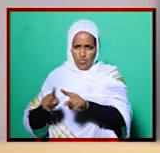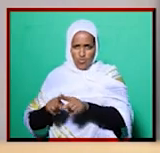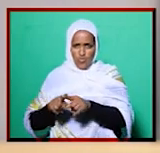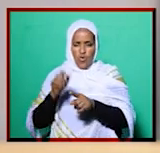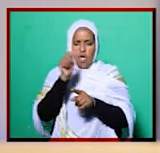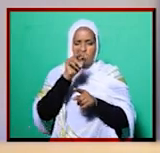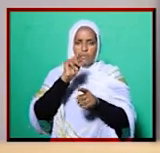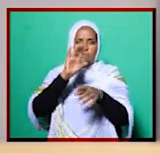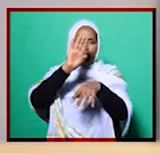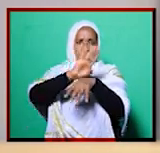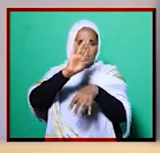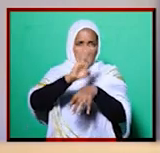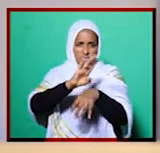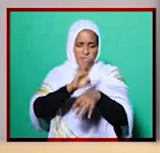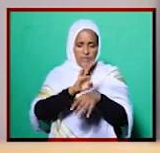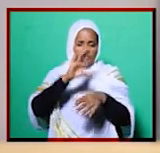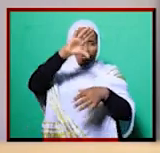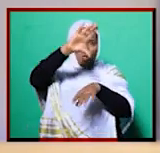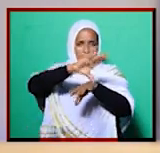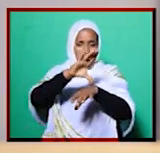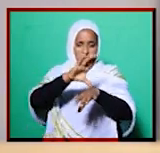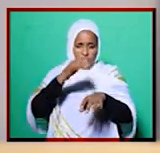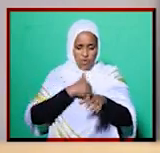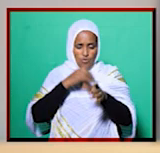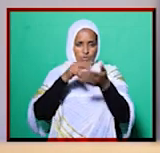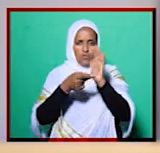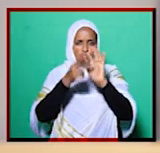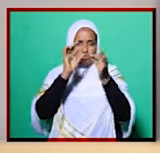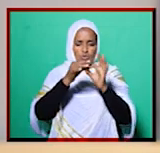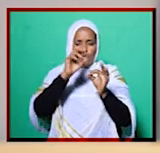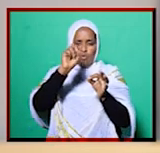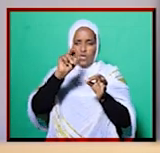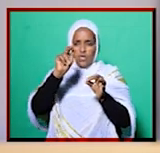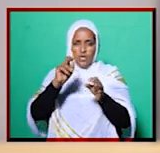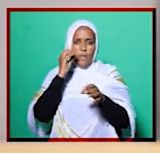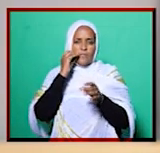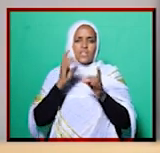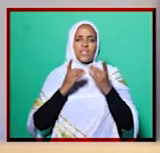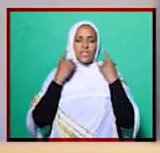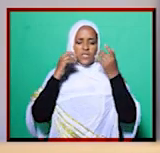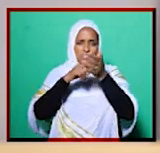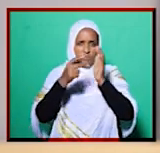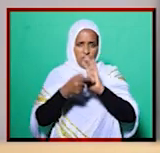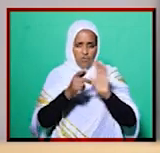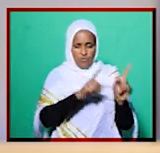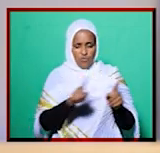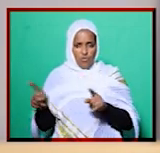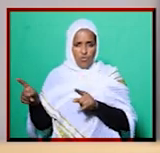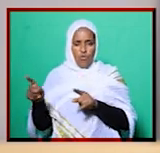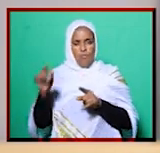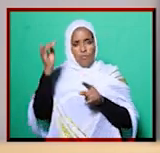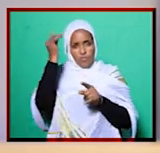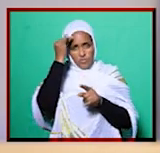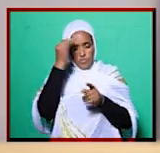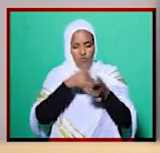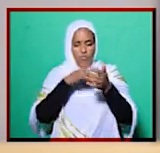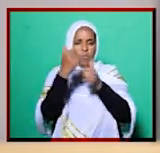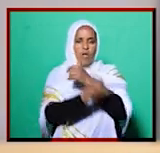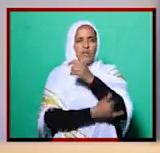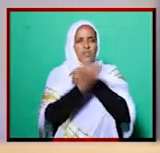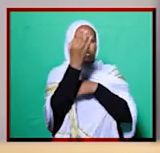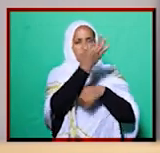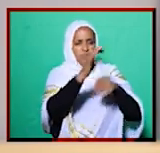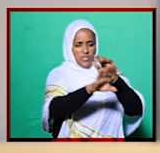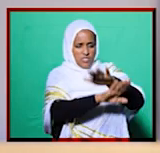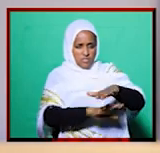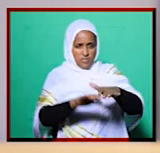ከቋሚ ሲኖዶስ ደግሞ ወደ ሲኖዶስ ወደ ርዕሰ መንበርነት ወይም ወደ ፓትርያርኩ ይቀርብና በፓትርያርኩ